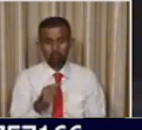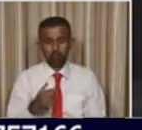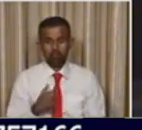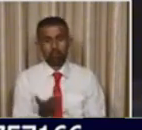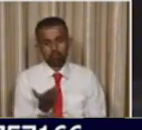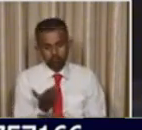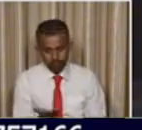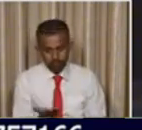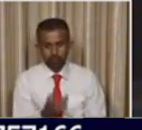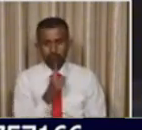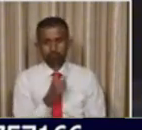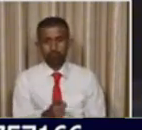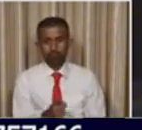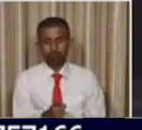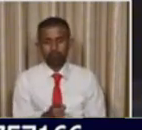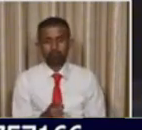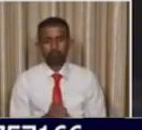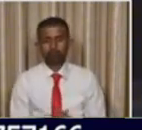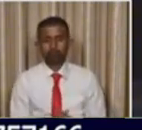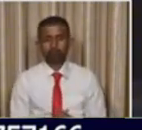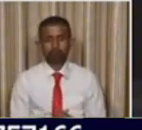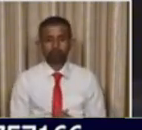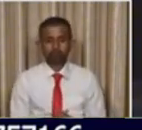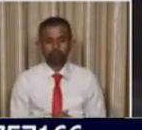குறைந்தது பிணையாது வழங்கி அவர்களை பிணையிலே வைத்துக்கொண்டு நீங்கள்